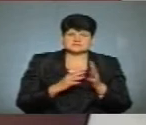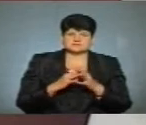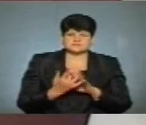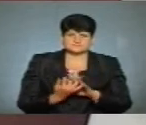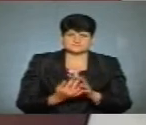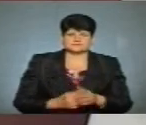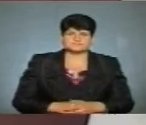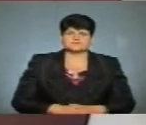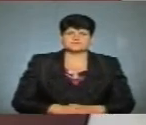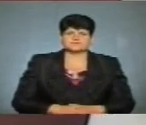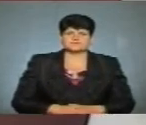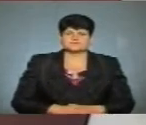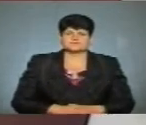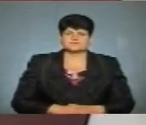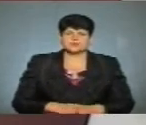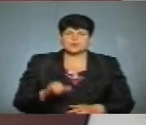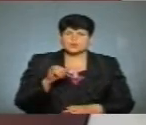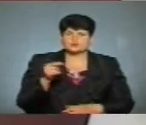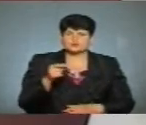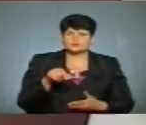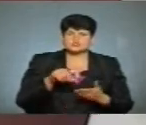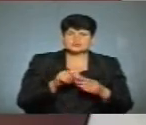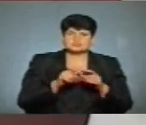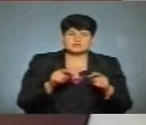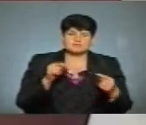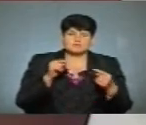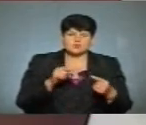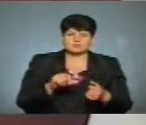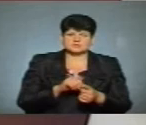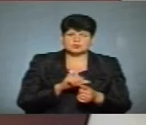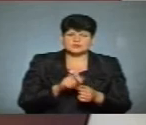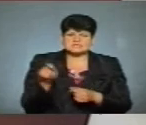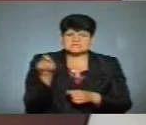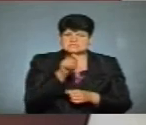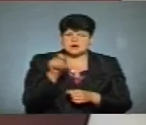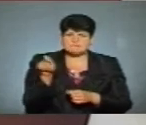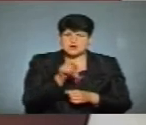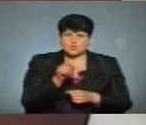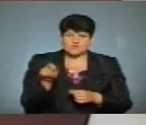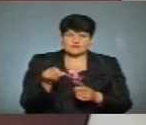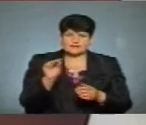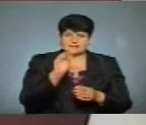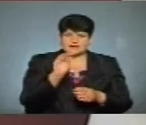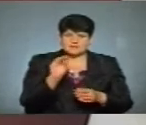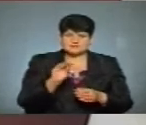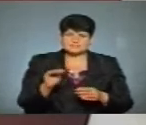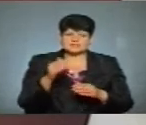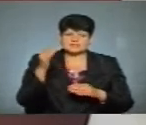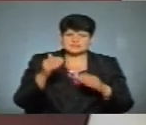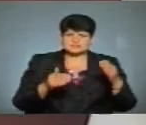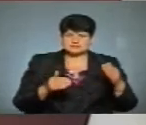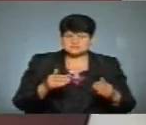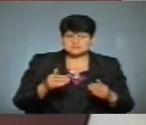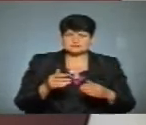пунктах. У Тернополі члени штабу протидії наркотикам замальовували написи на стінах з посиланням на місця